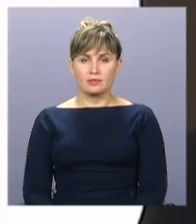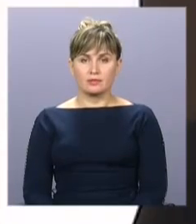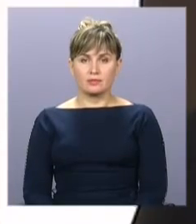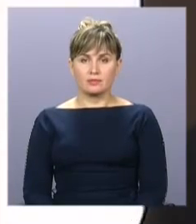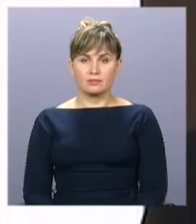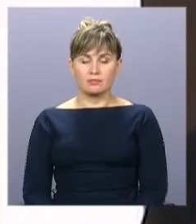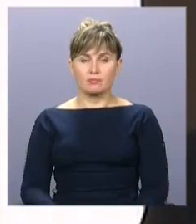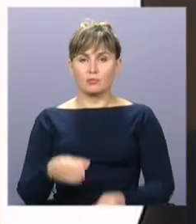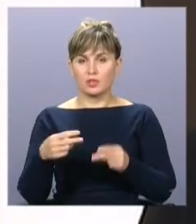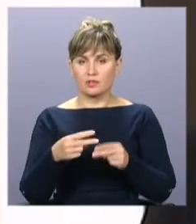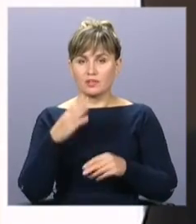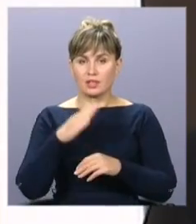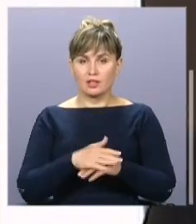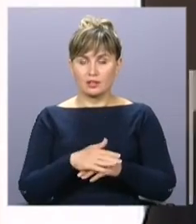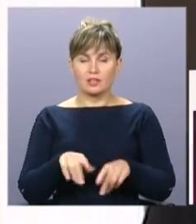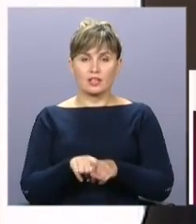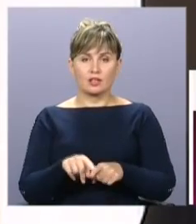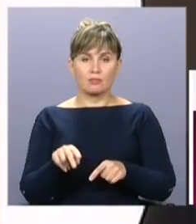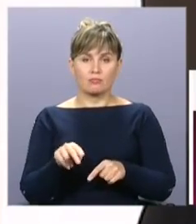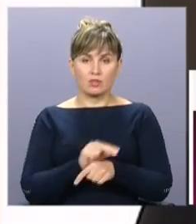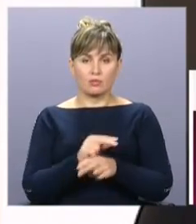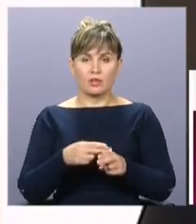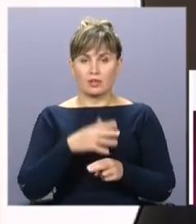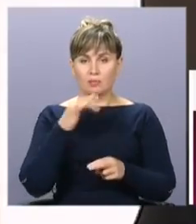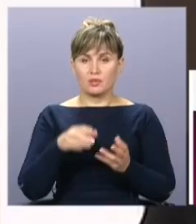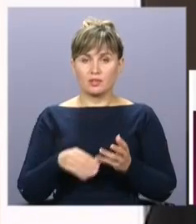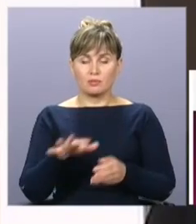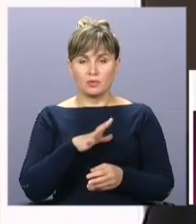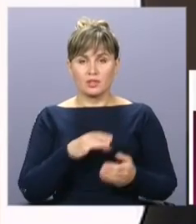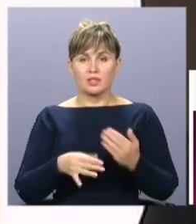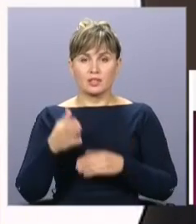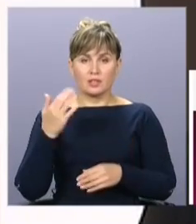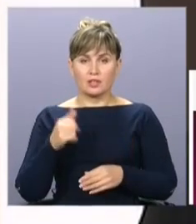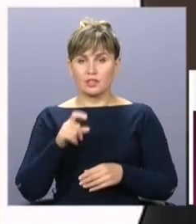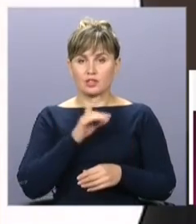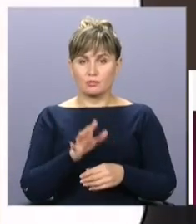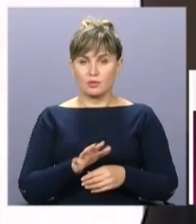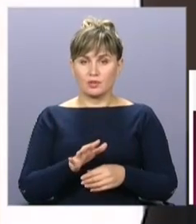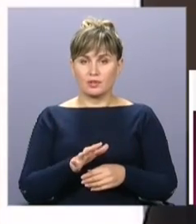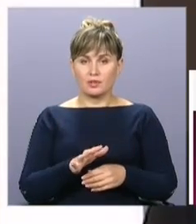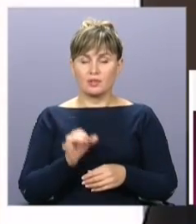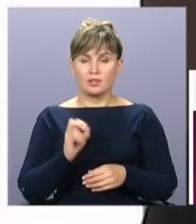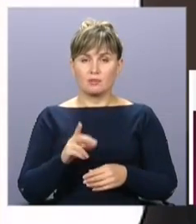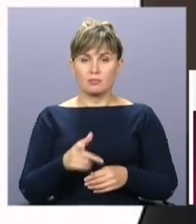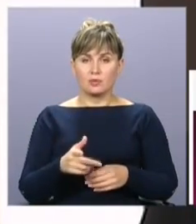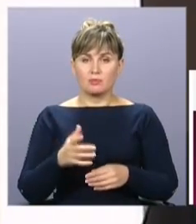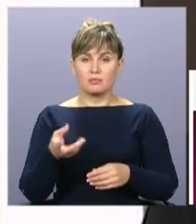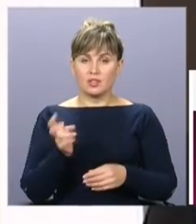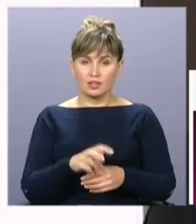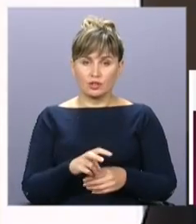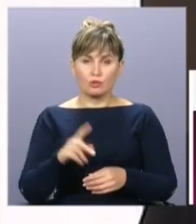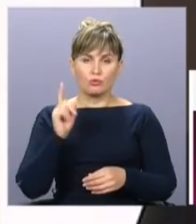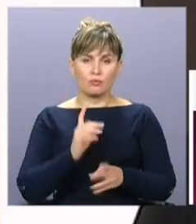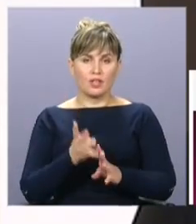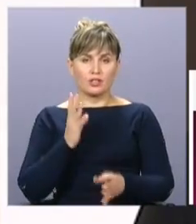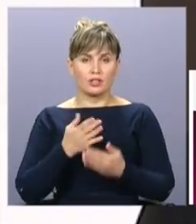Ну, по сравнению с таким ремонтом, это небо и земля. Ну, было и раньше неплохо, в принципе. Как бы приходили удобно, очередей не